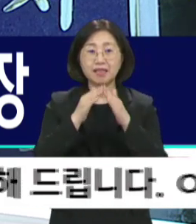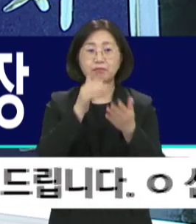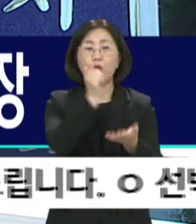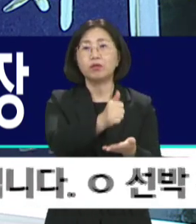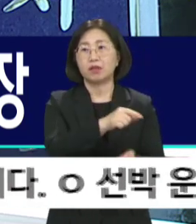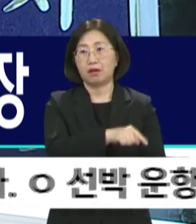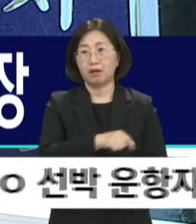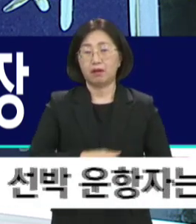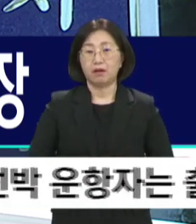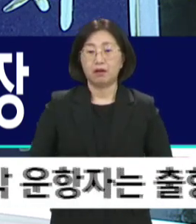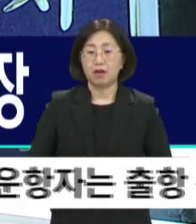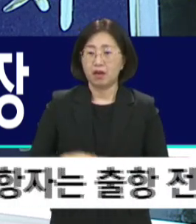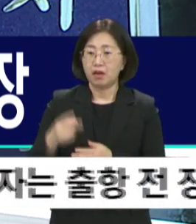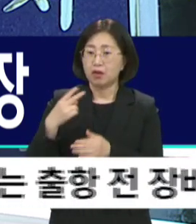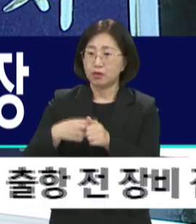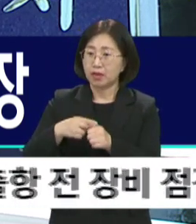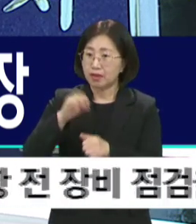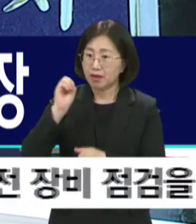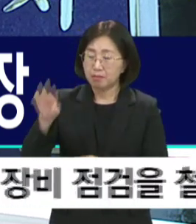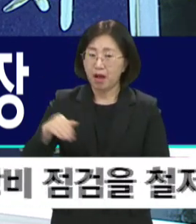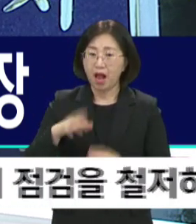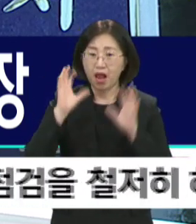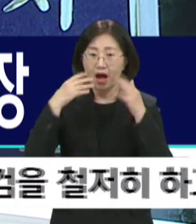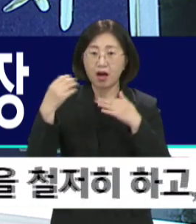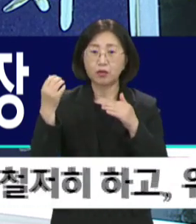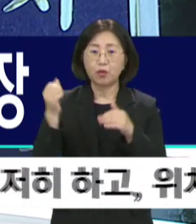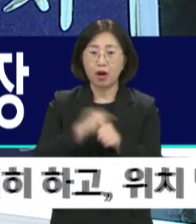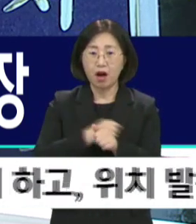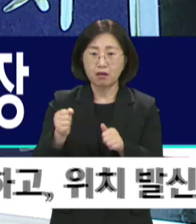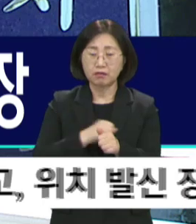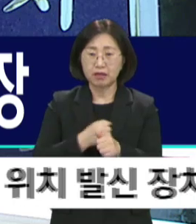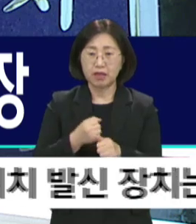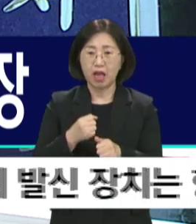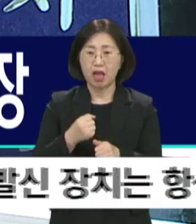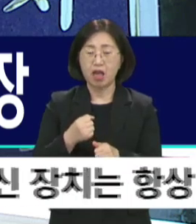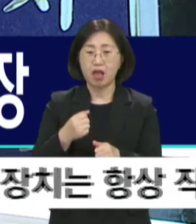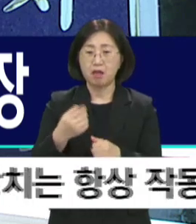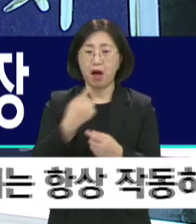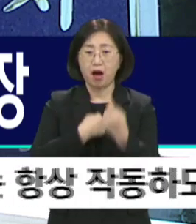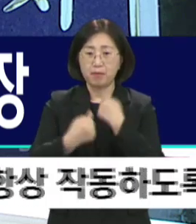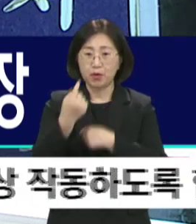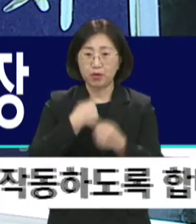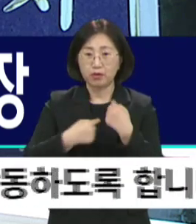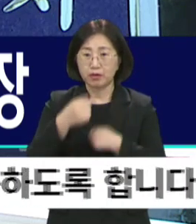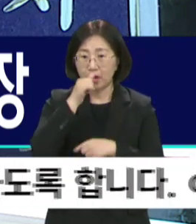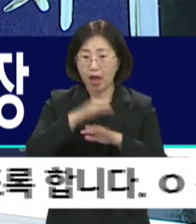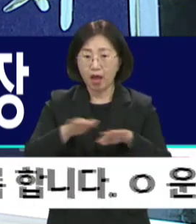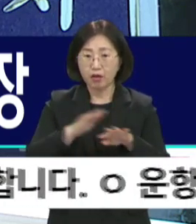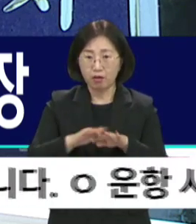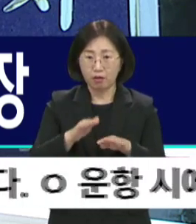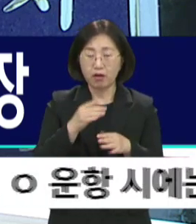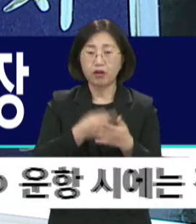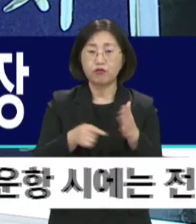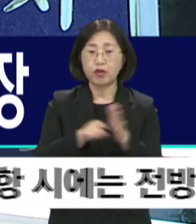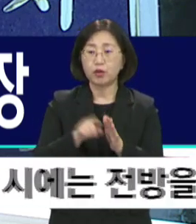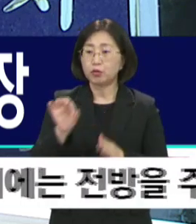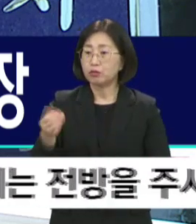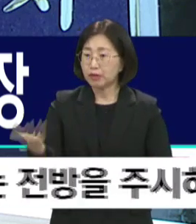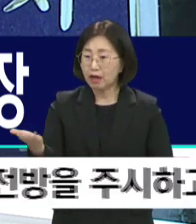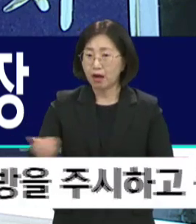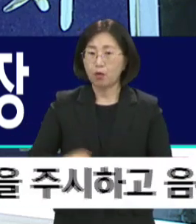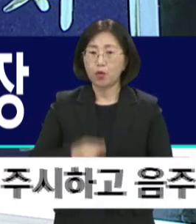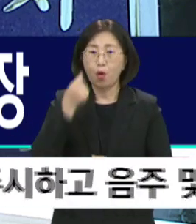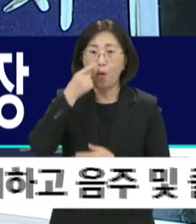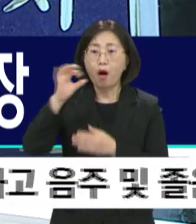짓입니다. 교사들에게 있지도 않은 아동학대 민원이 들어왔다며 해결 명목으로 돈을 요구하고 월급이 들어오면